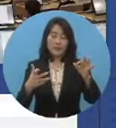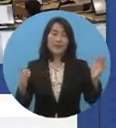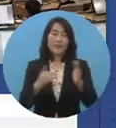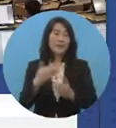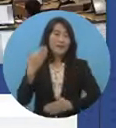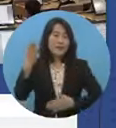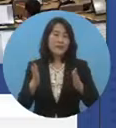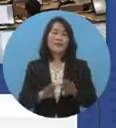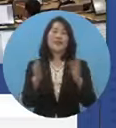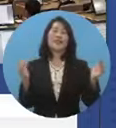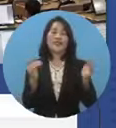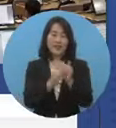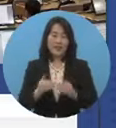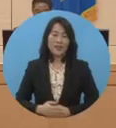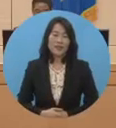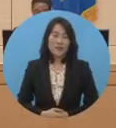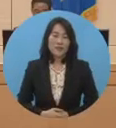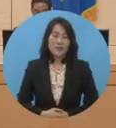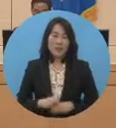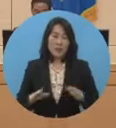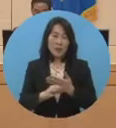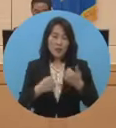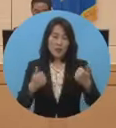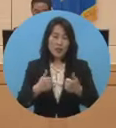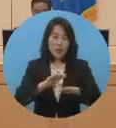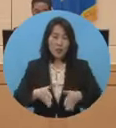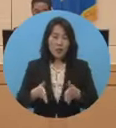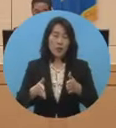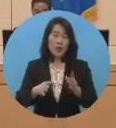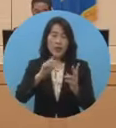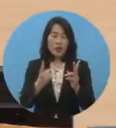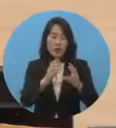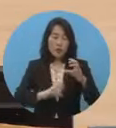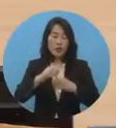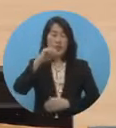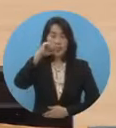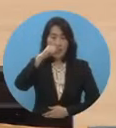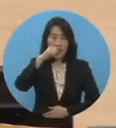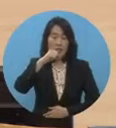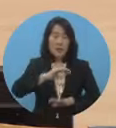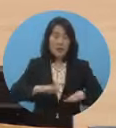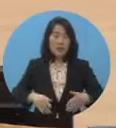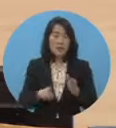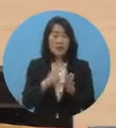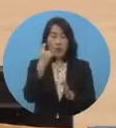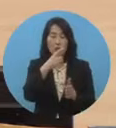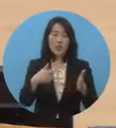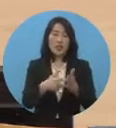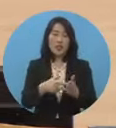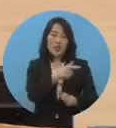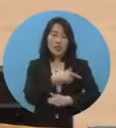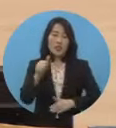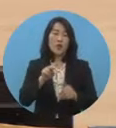9일 동안 열렸습니다 이번 임시 에는 전라남도 제 2의 추경 예산 암과 전남 신용 보증 재단